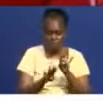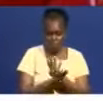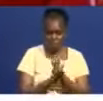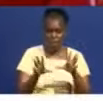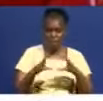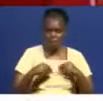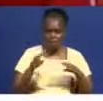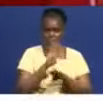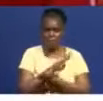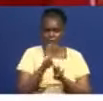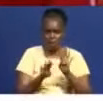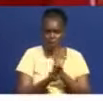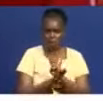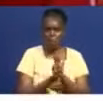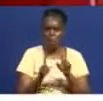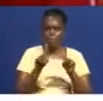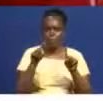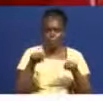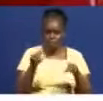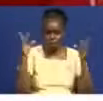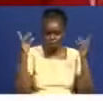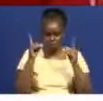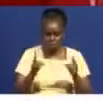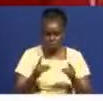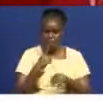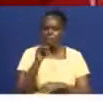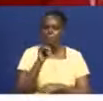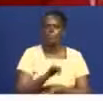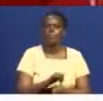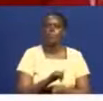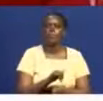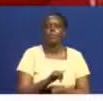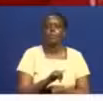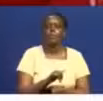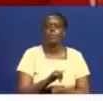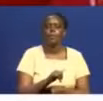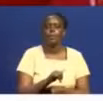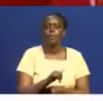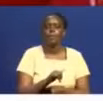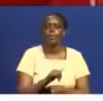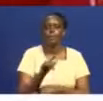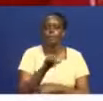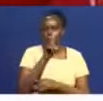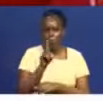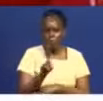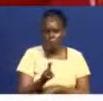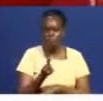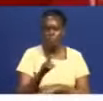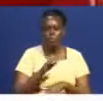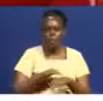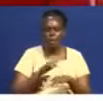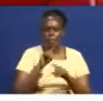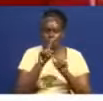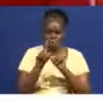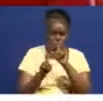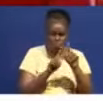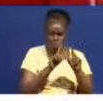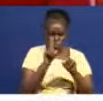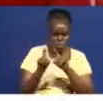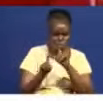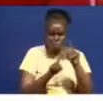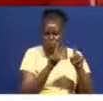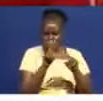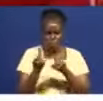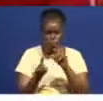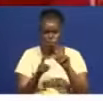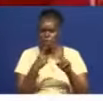unachotupiwa, lakini kwa kauli yako uliposema katika maswali ulipokuwa na waandishi wa habari,